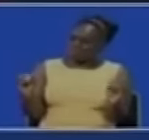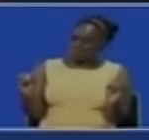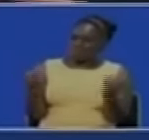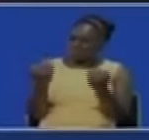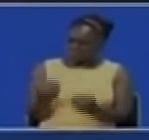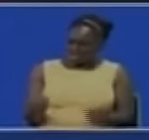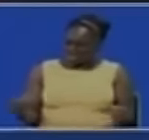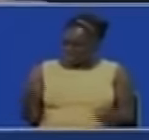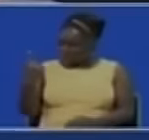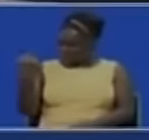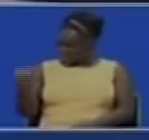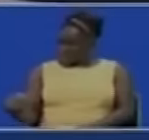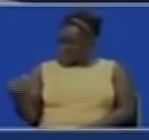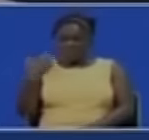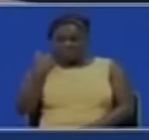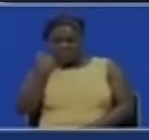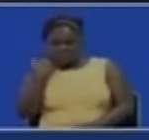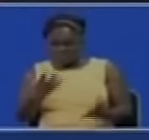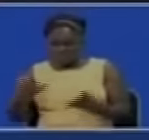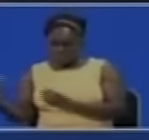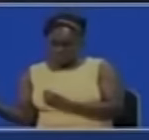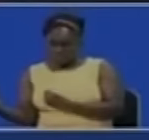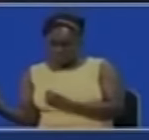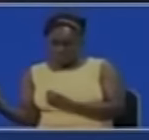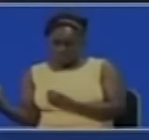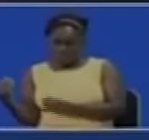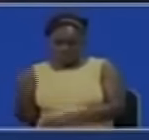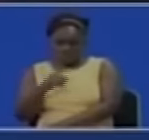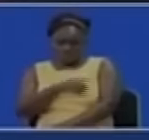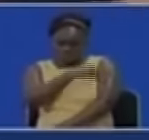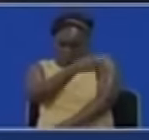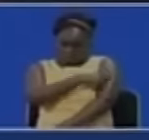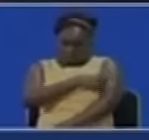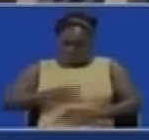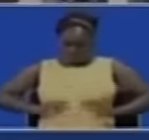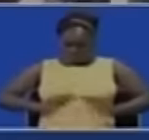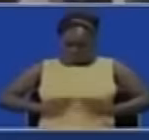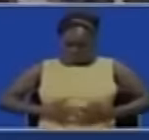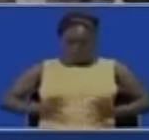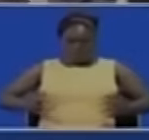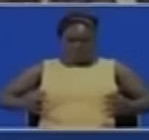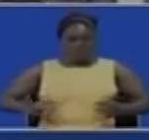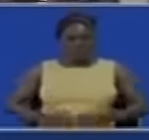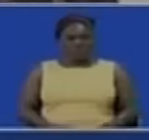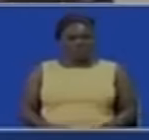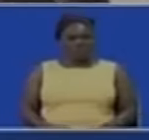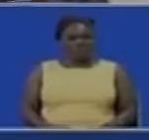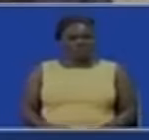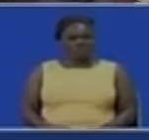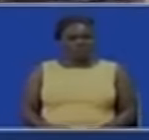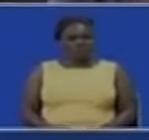Watoto sahii, kuna mtoto fulani ambaye amepelekwa hospitali hapa Prostor Park. Tumbi imefura kwa sababu ya siwa line.